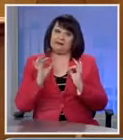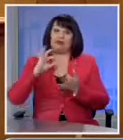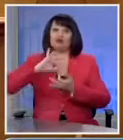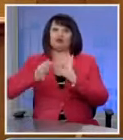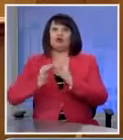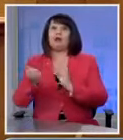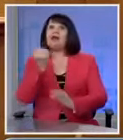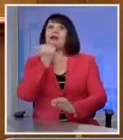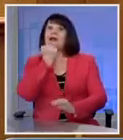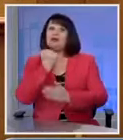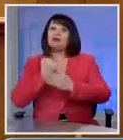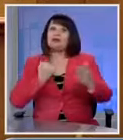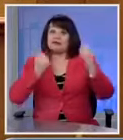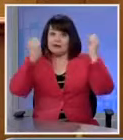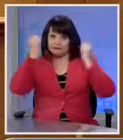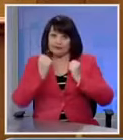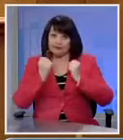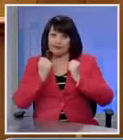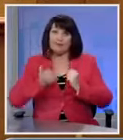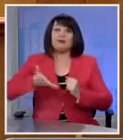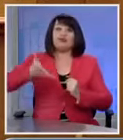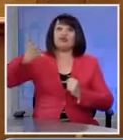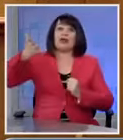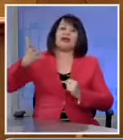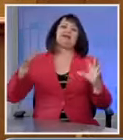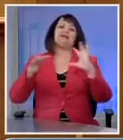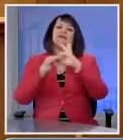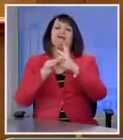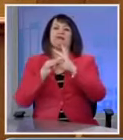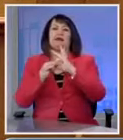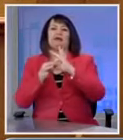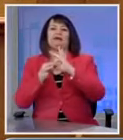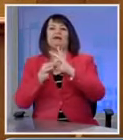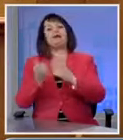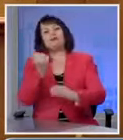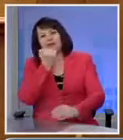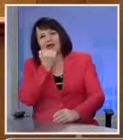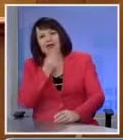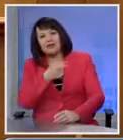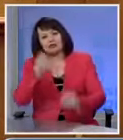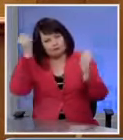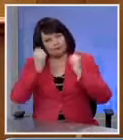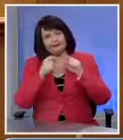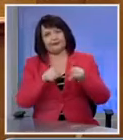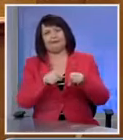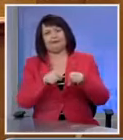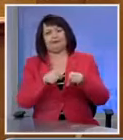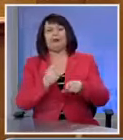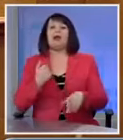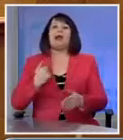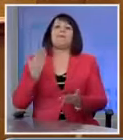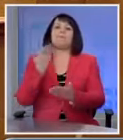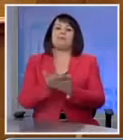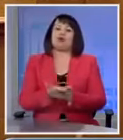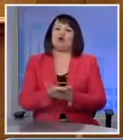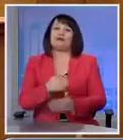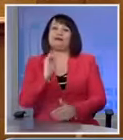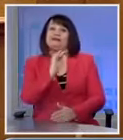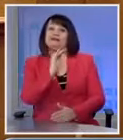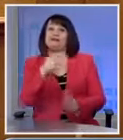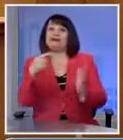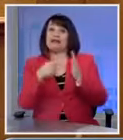λάθος και το πλήρωσε η αριστερά να συνεργαστεί τότε με τον κύριο Μητσοτάκη. Ωστόσο, η πρόταση που απευθύνθηκε στην αριστερά